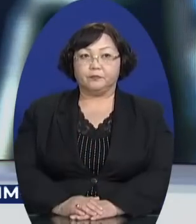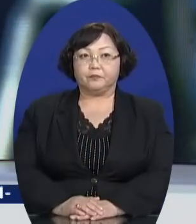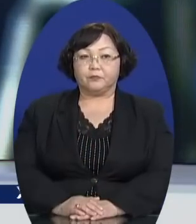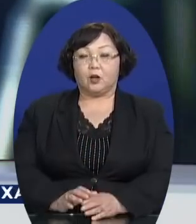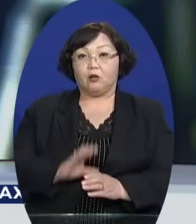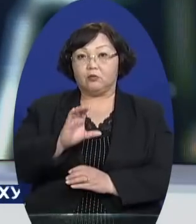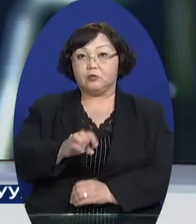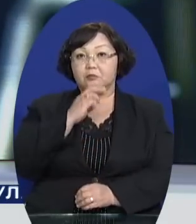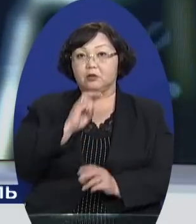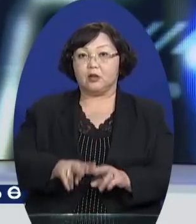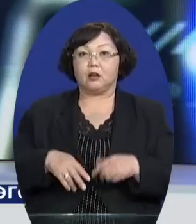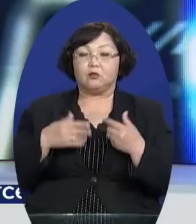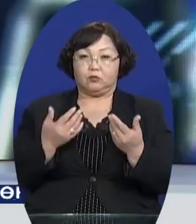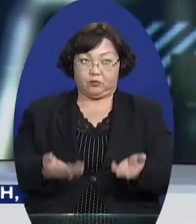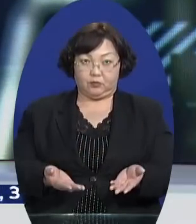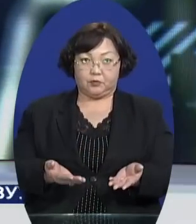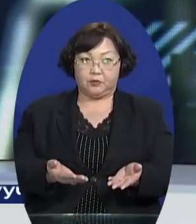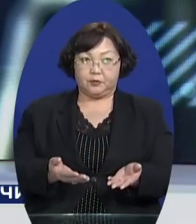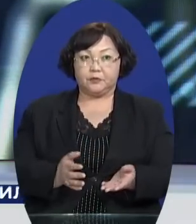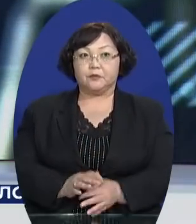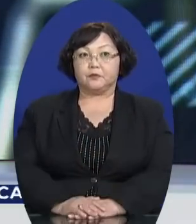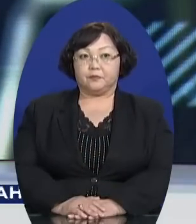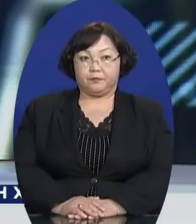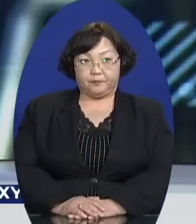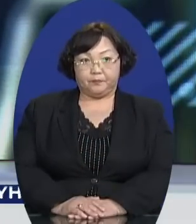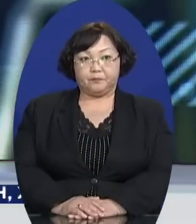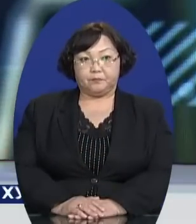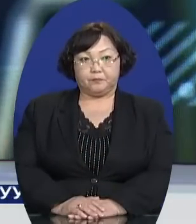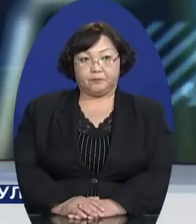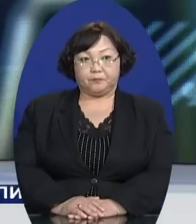Хөтөлбөр олон улсын мэдээгээр үргэлжилж байна. Олон улсын мэдээг орчуулагч редактор Пүрүв Долгор та бүхэнд.